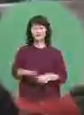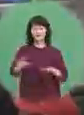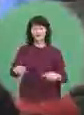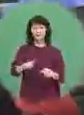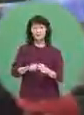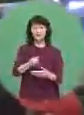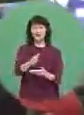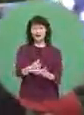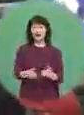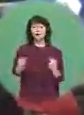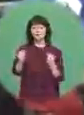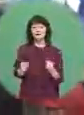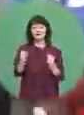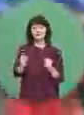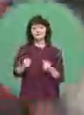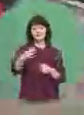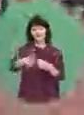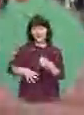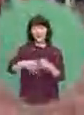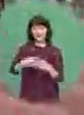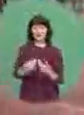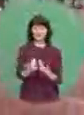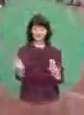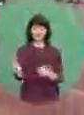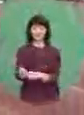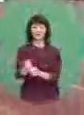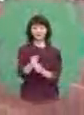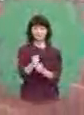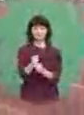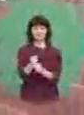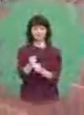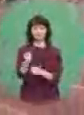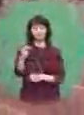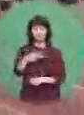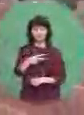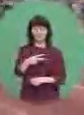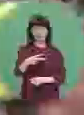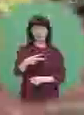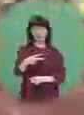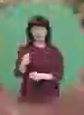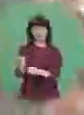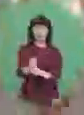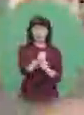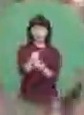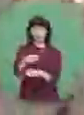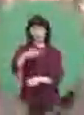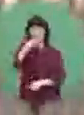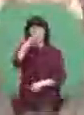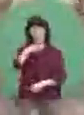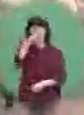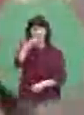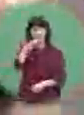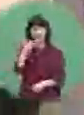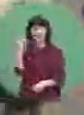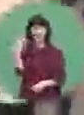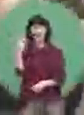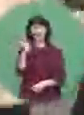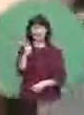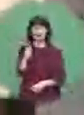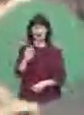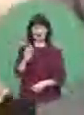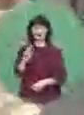今年はハーフマラソンが4年ぶりに復活したほか新型コロナの感染防止で制限されていた